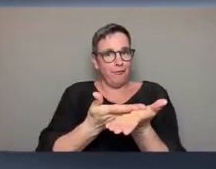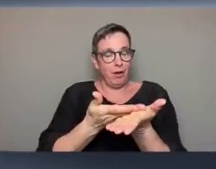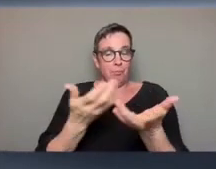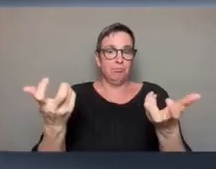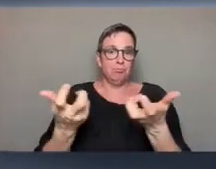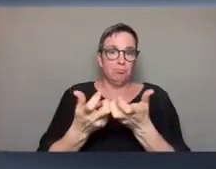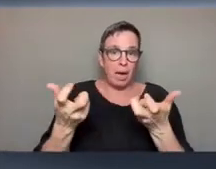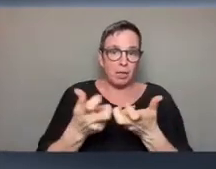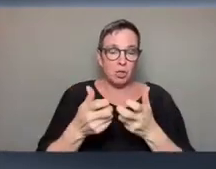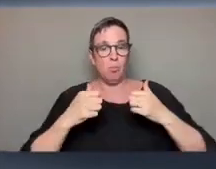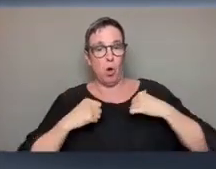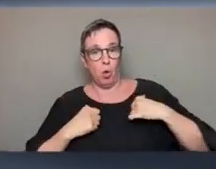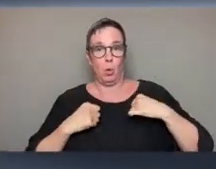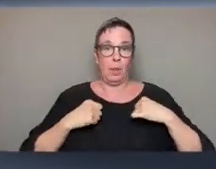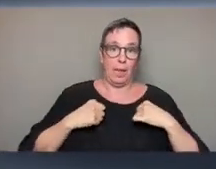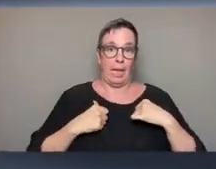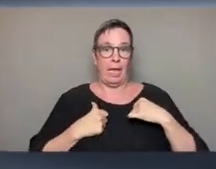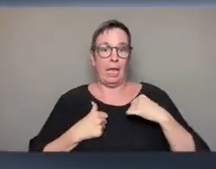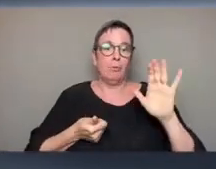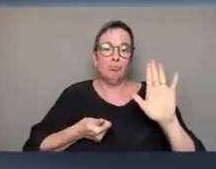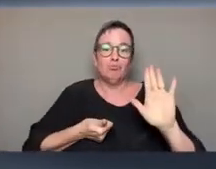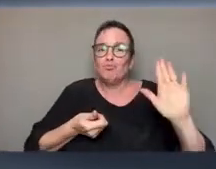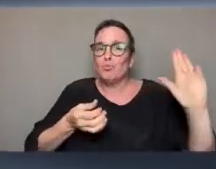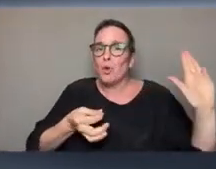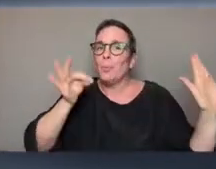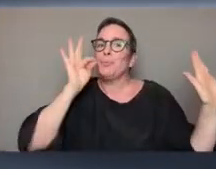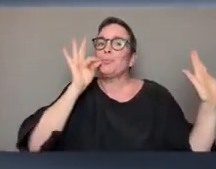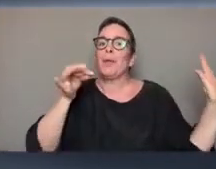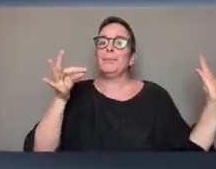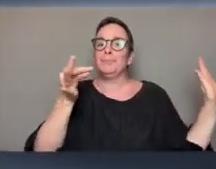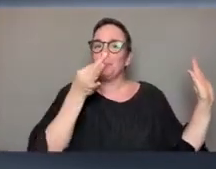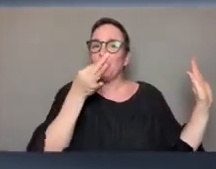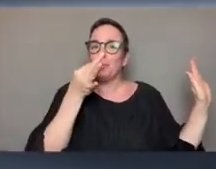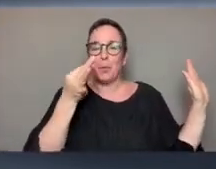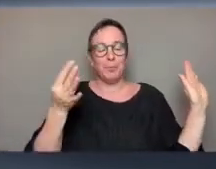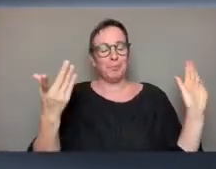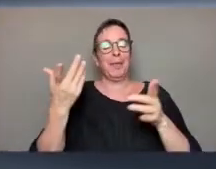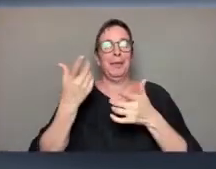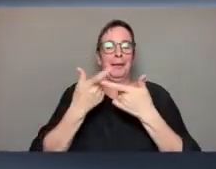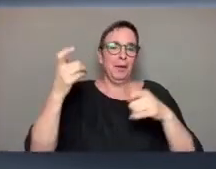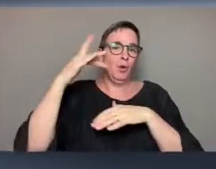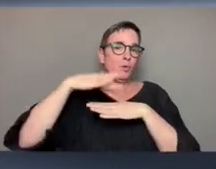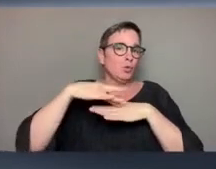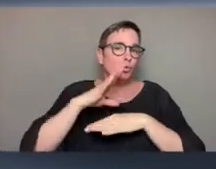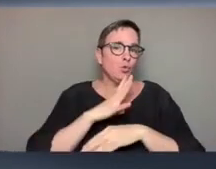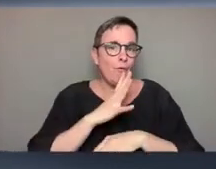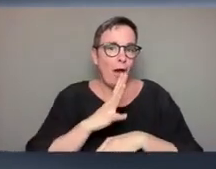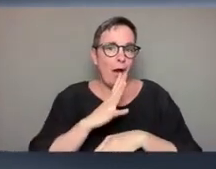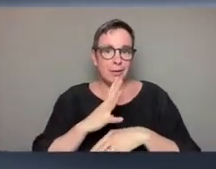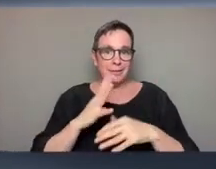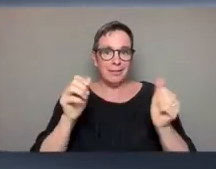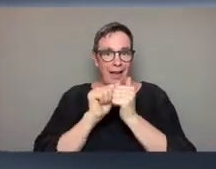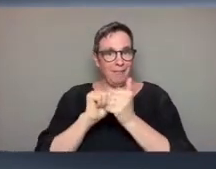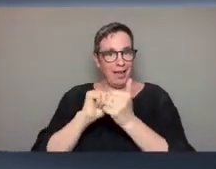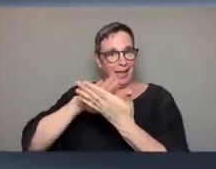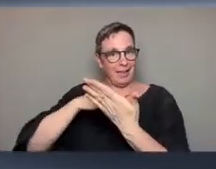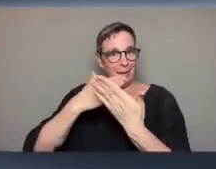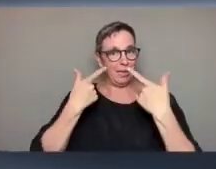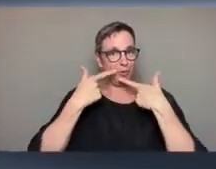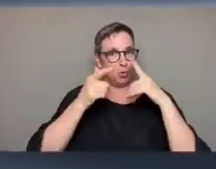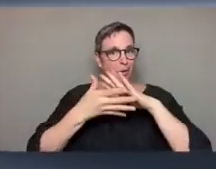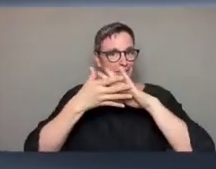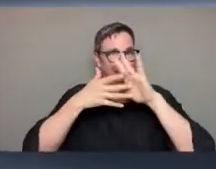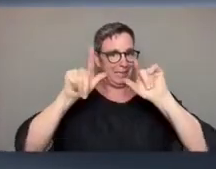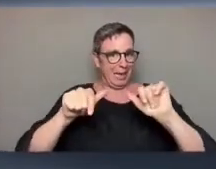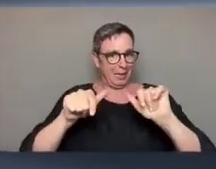des randonnées, des dégustations ou encore les conférences du parc qui sont disponibles avec une interprétation en langue des